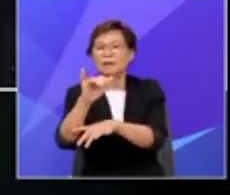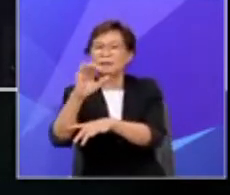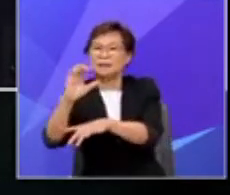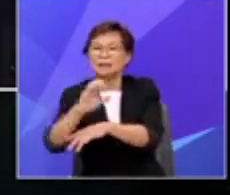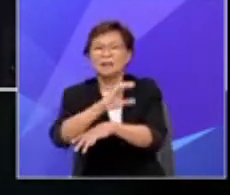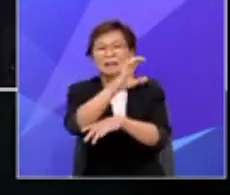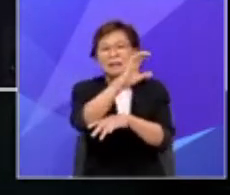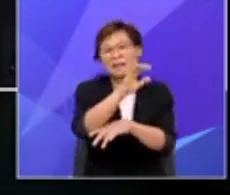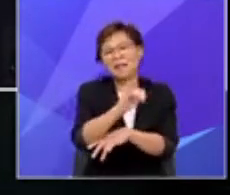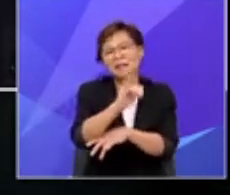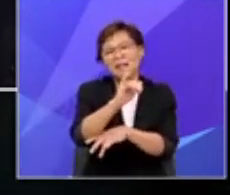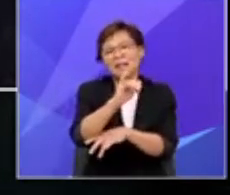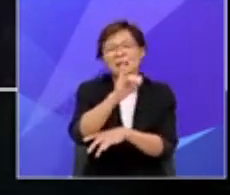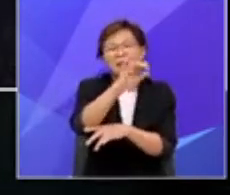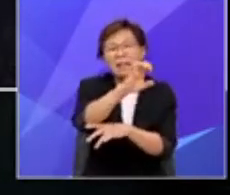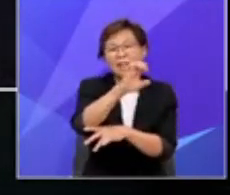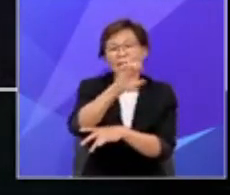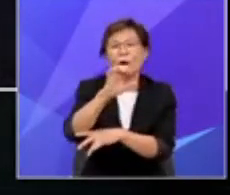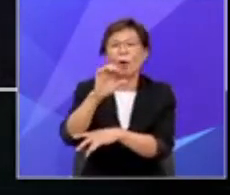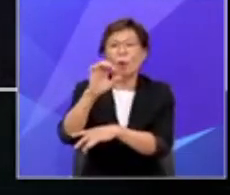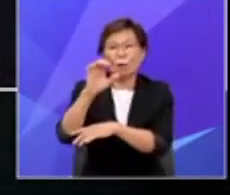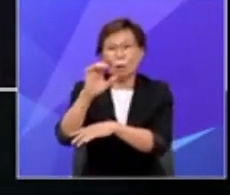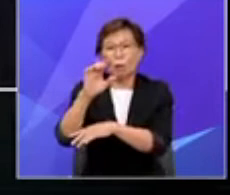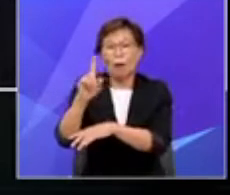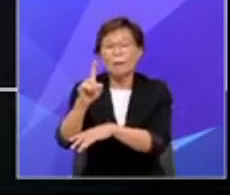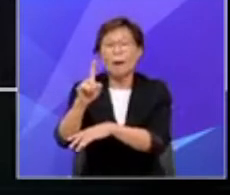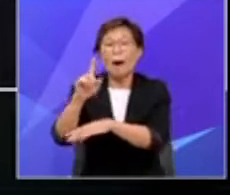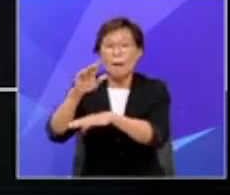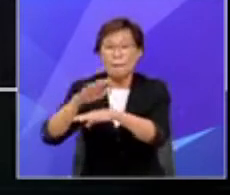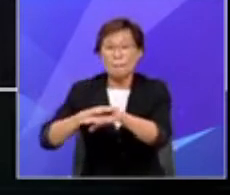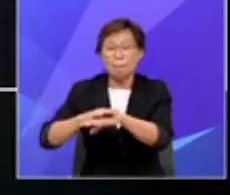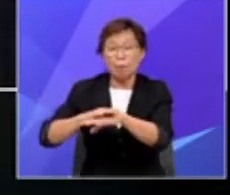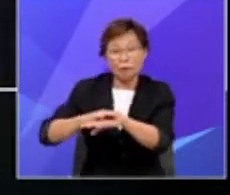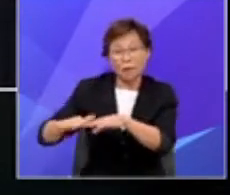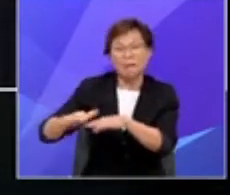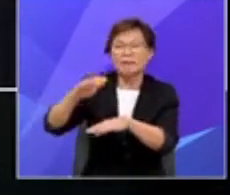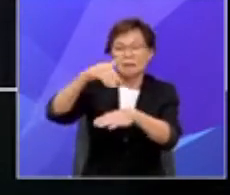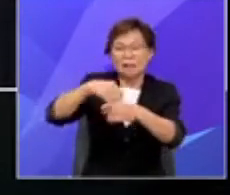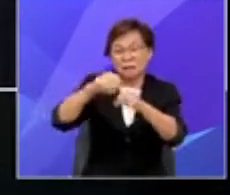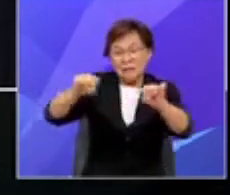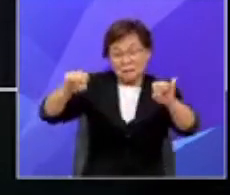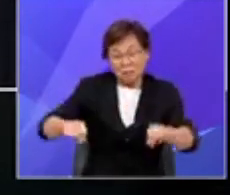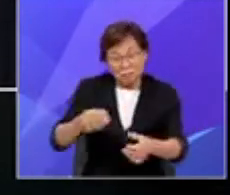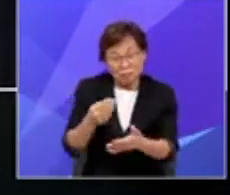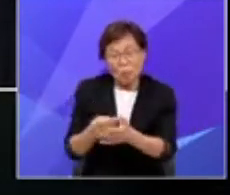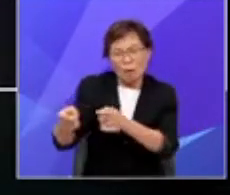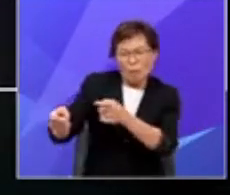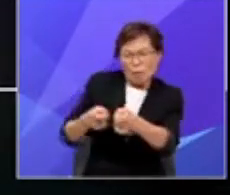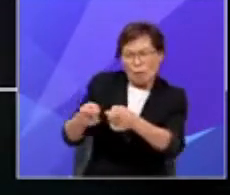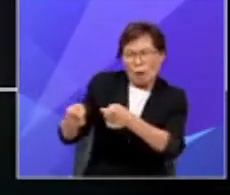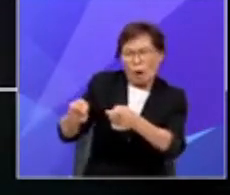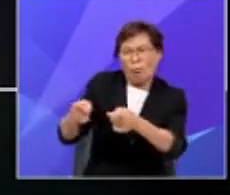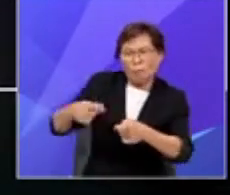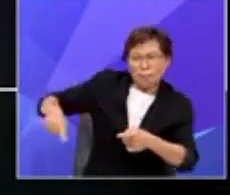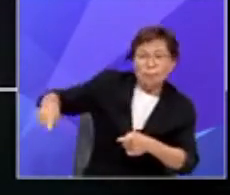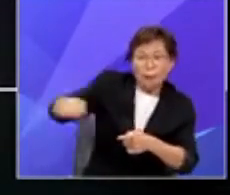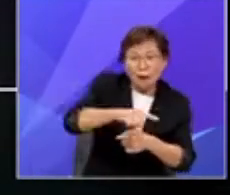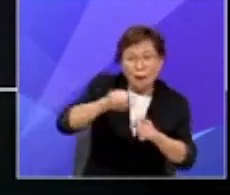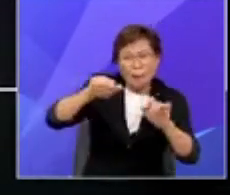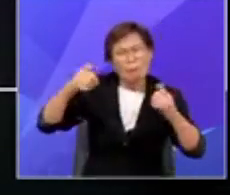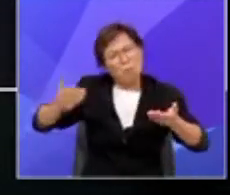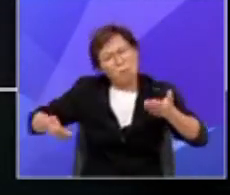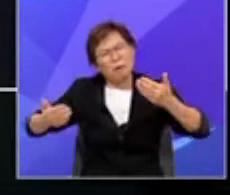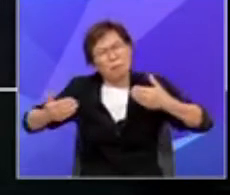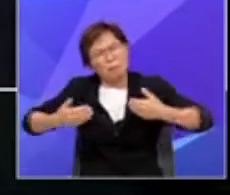ion boarding ad-it pengesahan dalam sistem keuangan dari segi bentuk Birawa plak mungkin Boleh